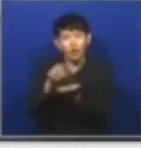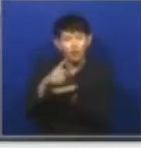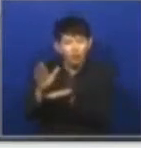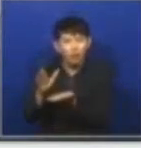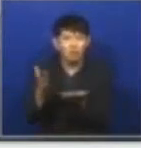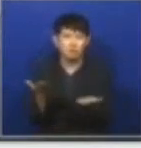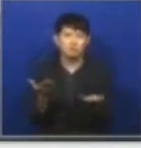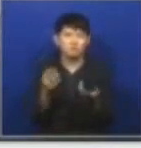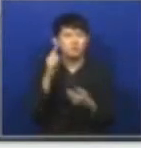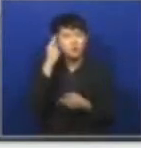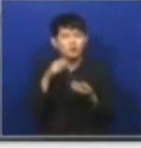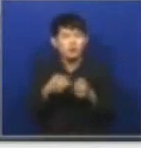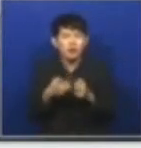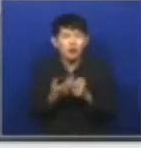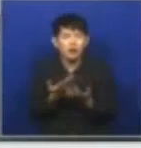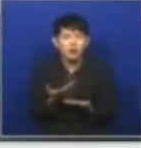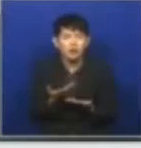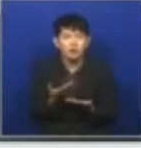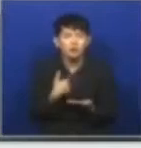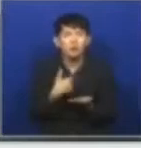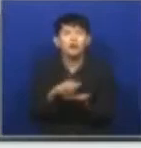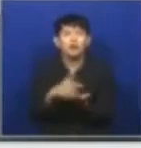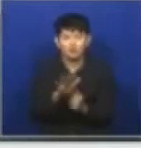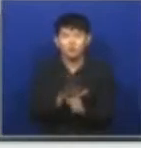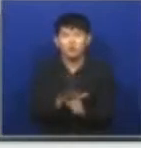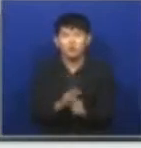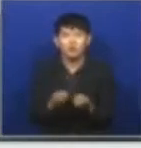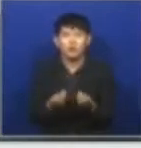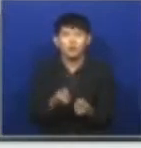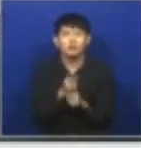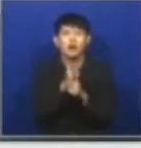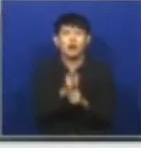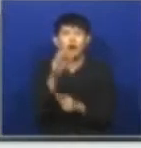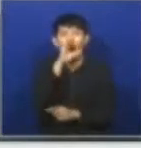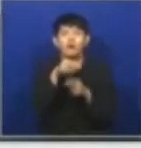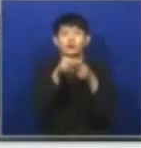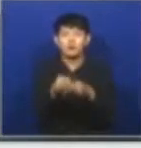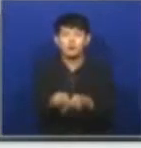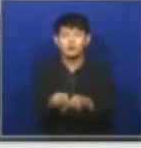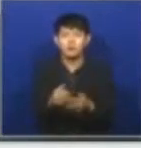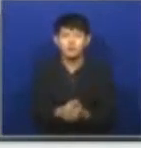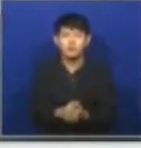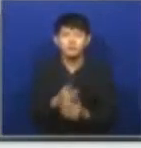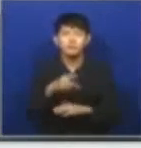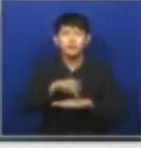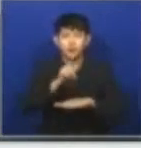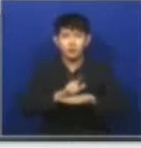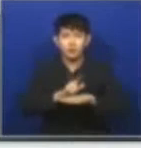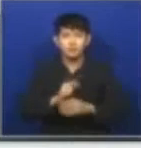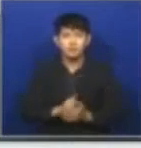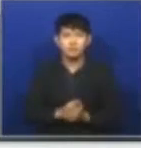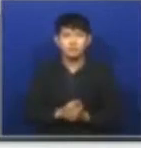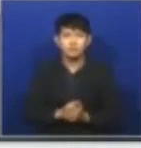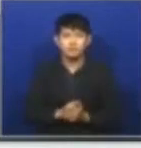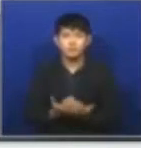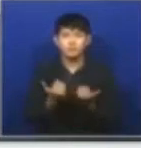ดีตัวเฉพาะหัวเรื่องรายละเอียดเป็นตามเอาเองท่านประธานครับขึ้นม